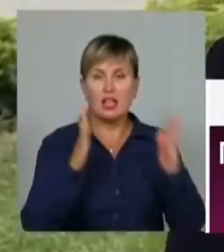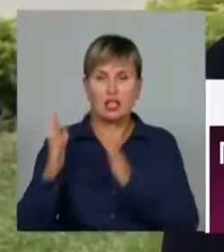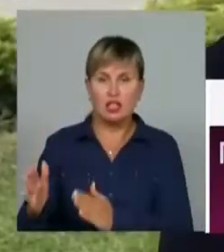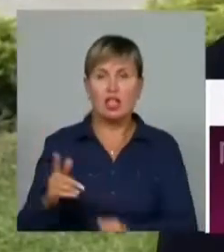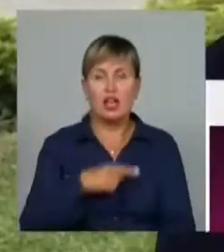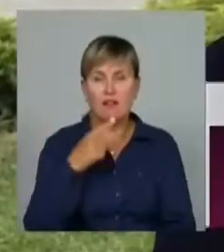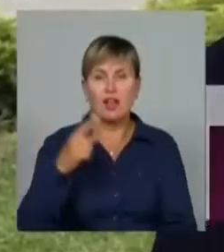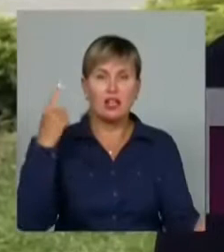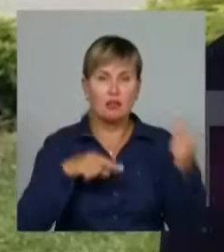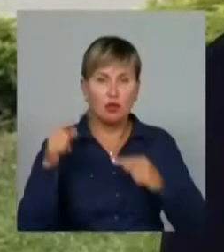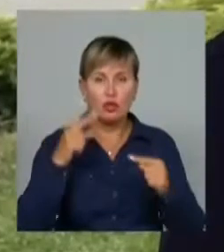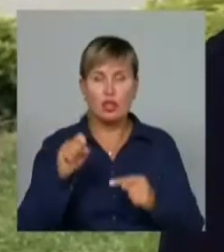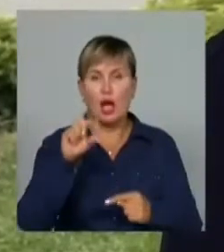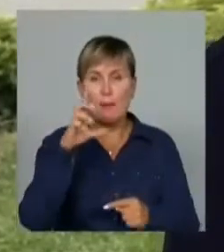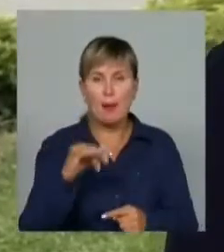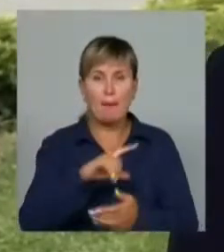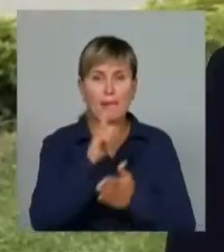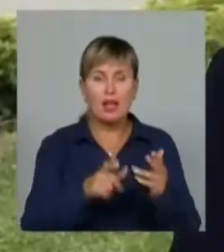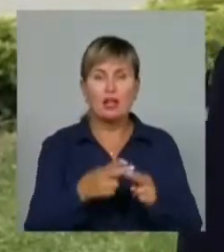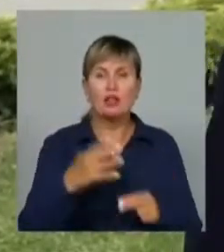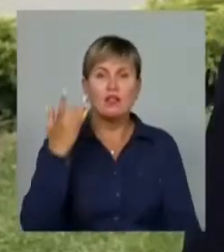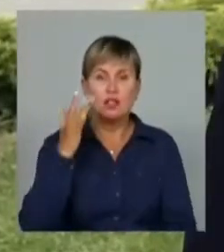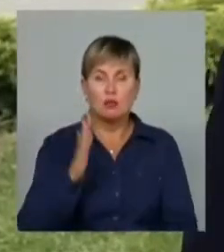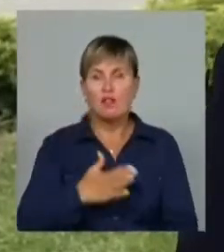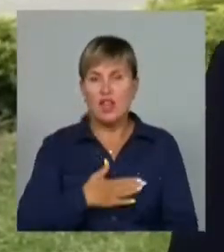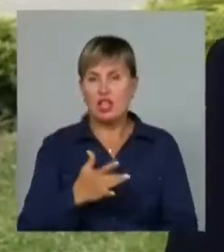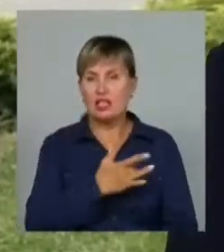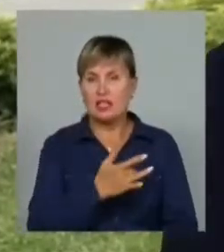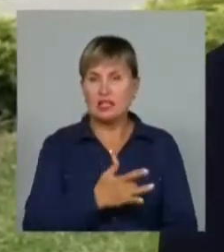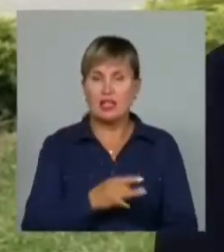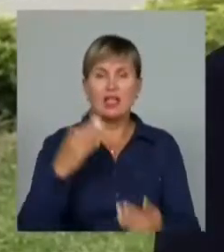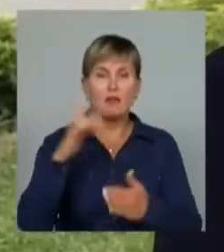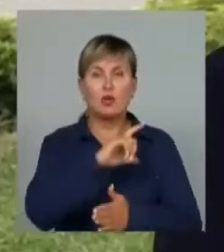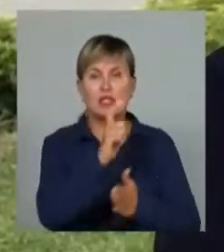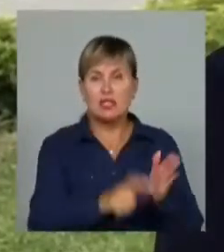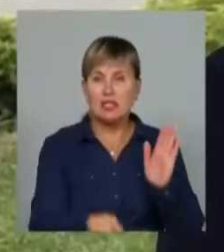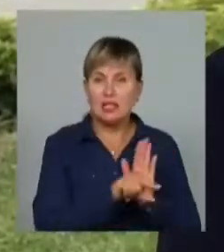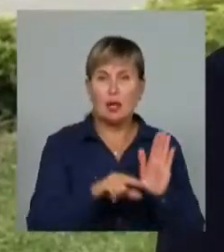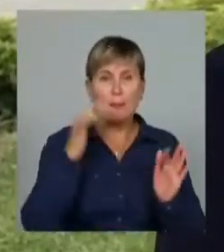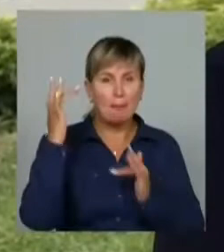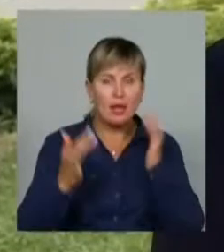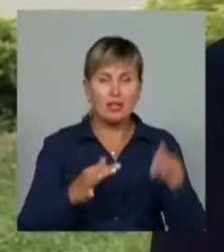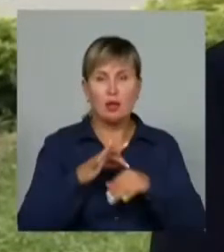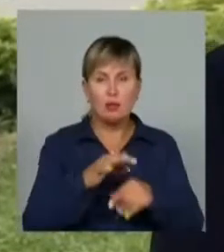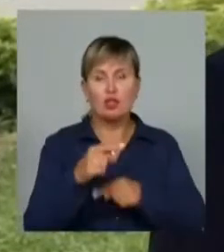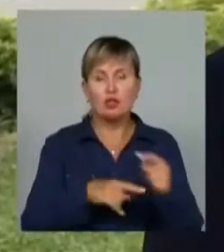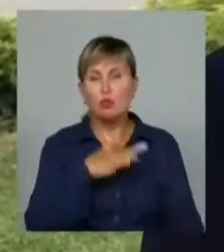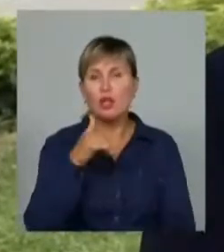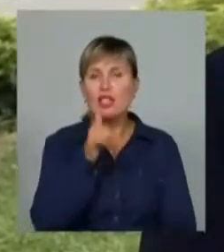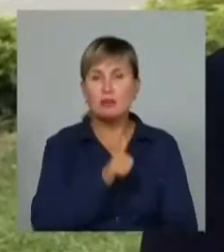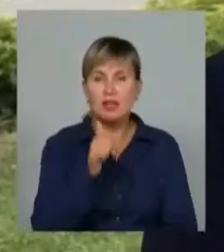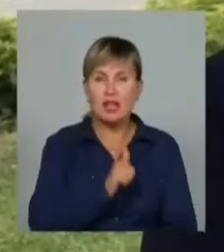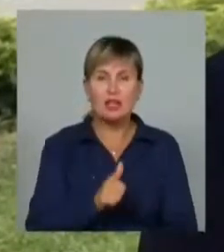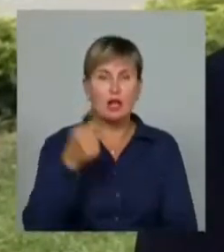Говоря о творчестве Абая, он поэт, который всегда будет в наших сердцах. Его стихи, его мысли прошли через многие испытания.